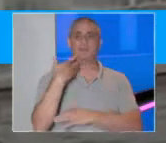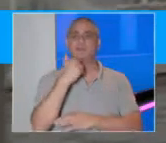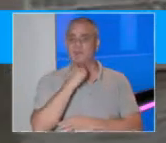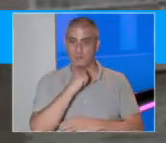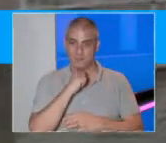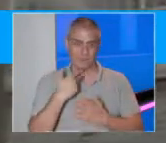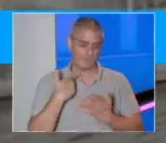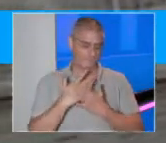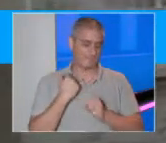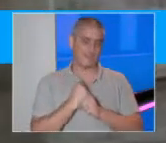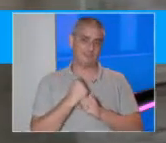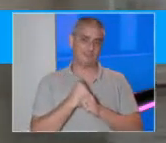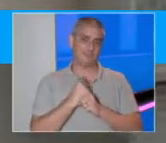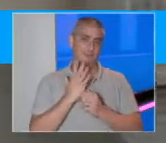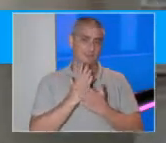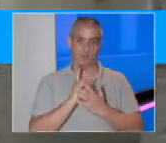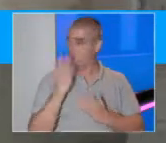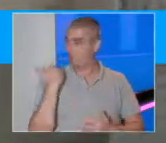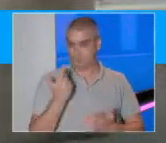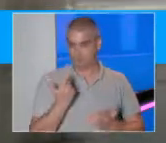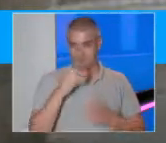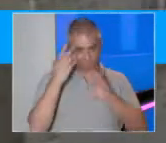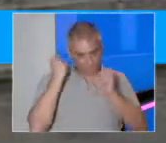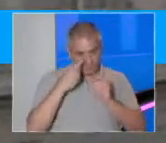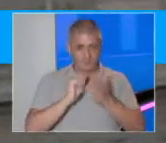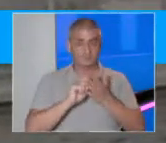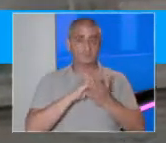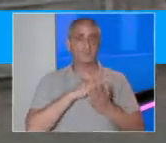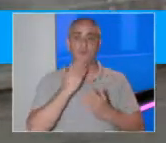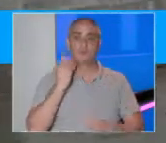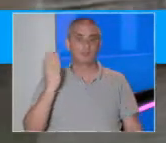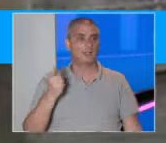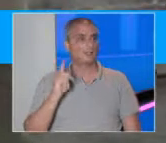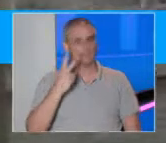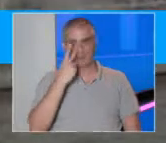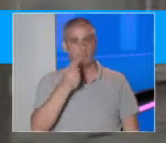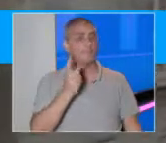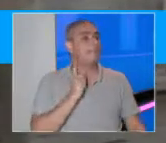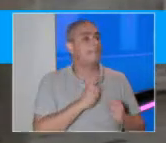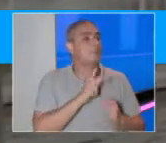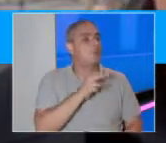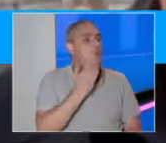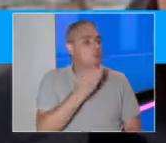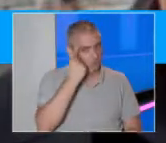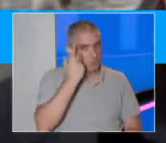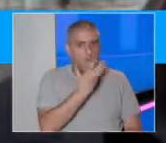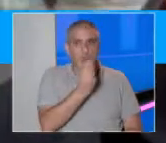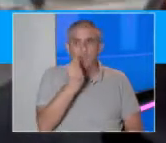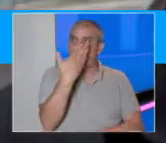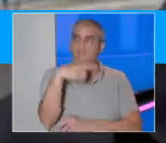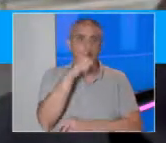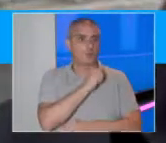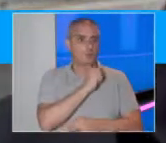ירוקה, ועבדנו על זה, עבדנו על זה לא מעט בשגרירות, מול משרד הבריאות הישראלי. אבל מבחינת, בדיוק, זה בדיוק העניין. אתה יודע, יש כל כך הרבה